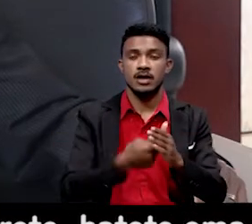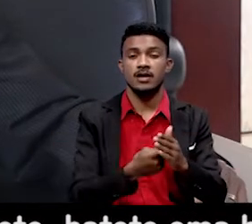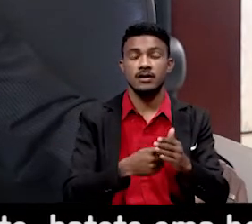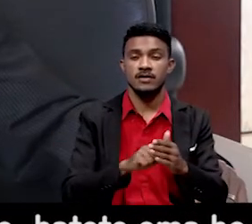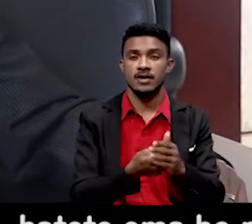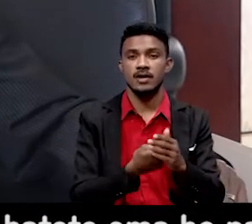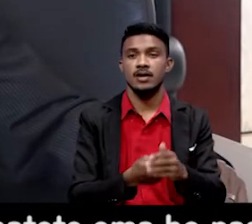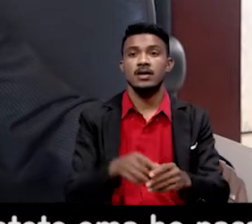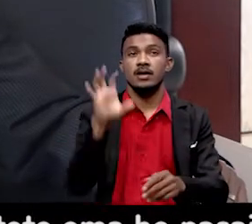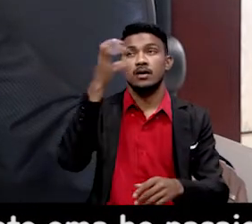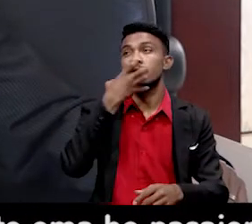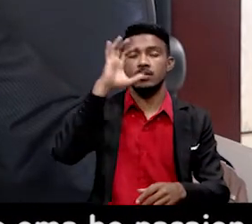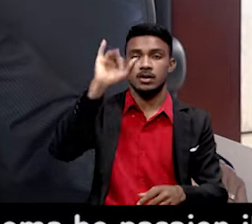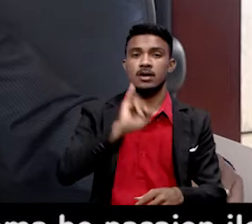hamri.